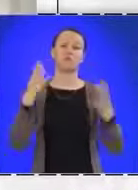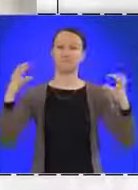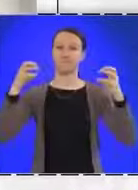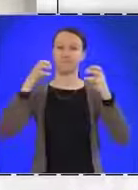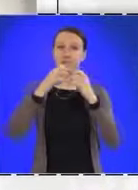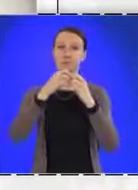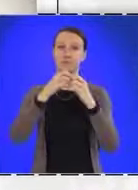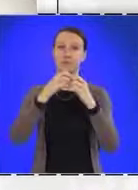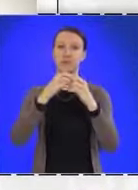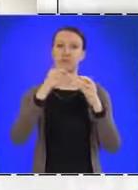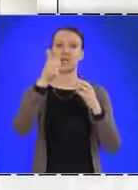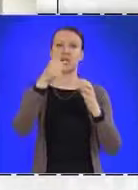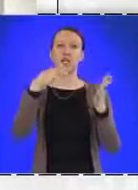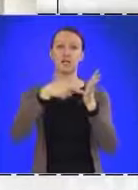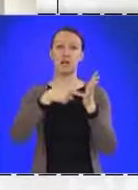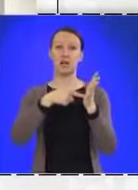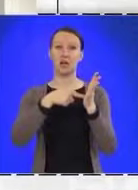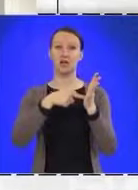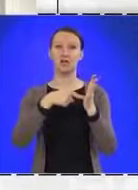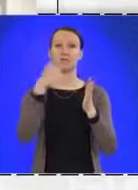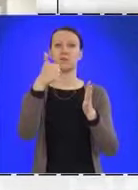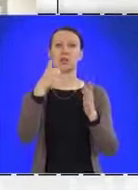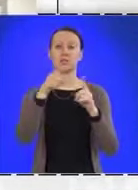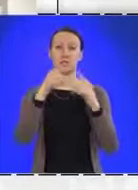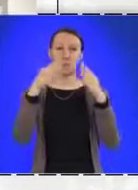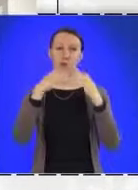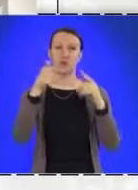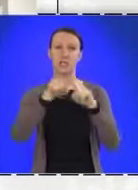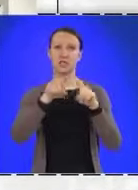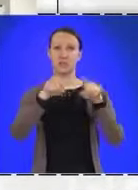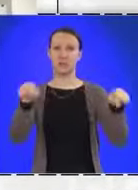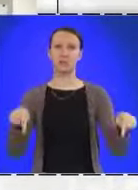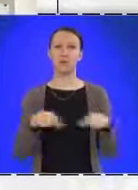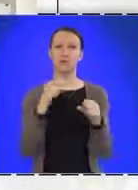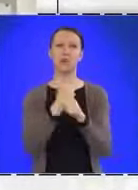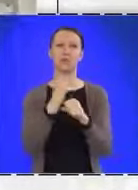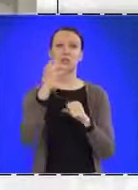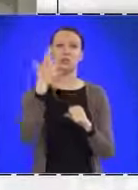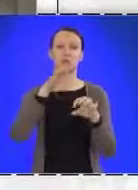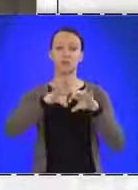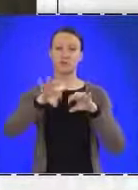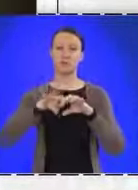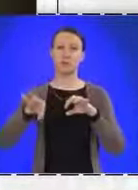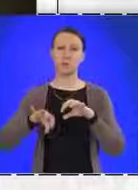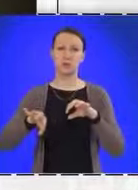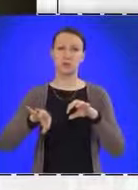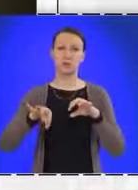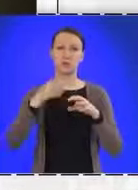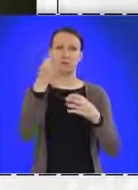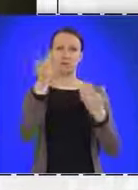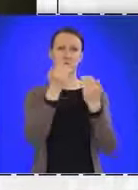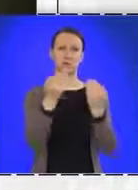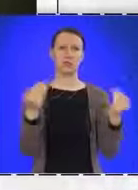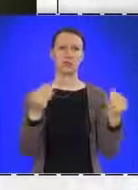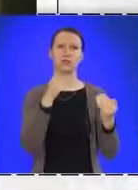slučaja ujedinile pod jednim datumom, pod jednim istim krovom, u istom prostoru, ali radi se o tri zasebna opusa